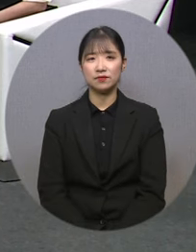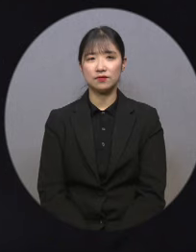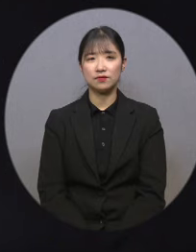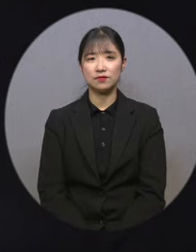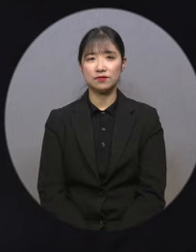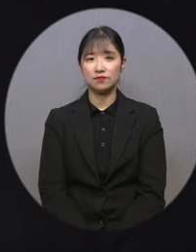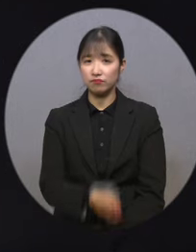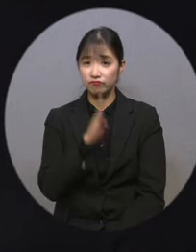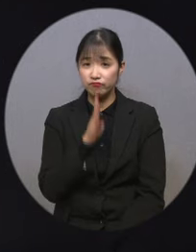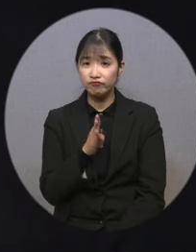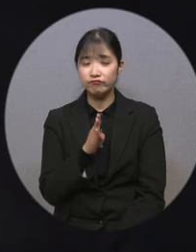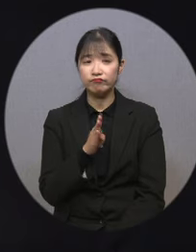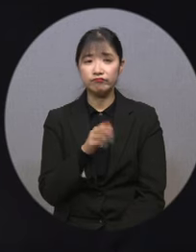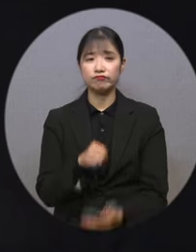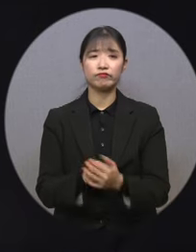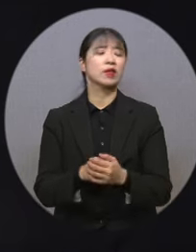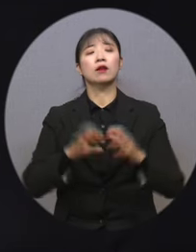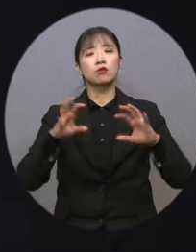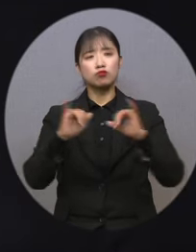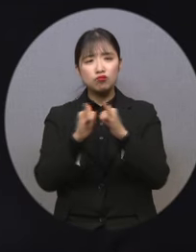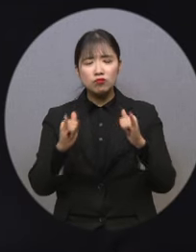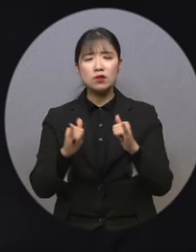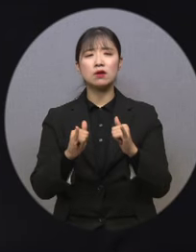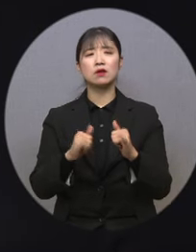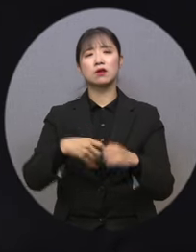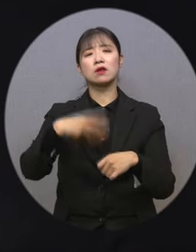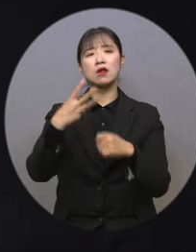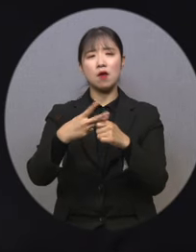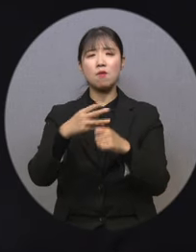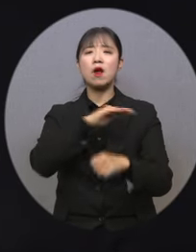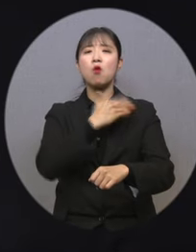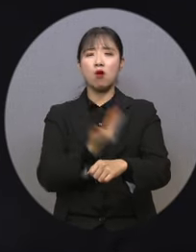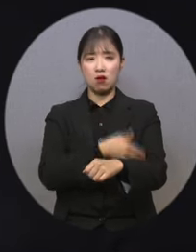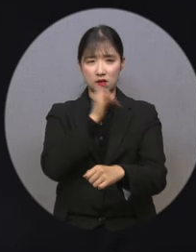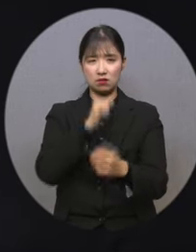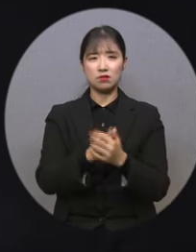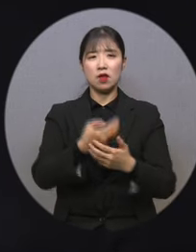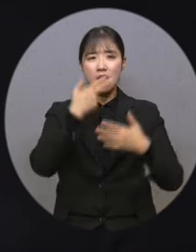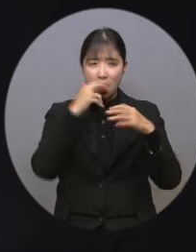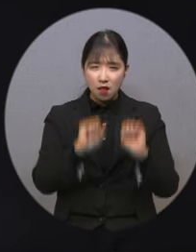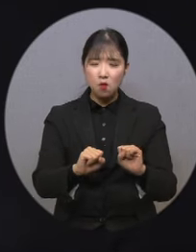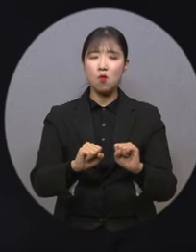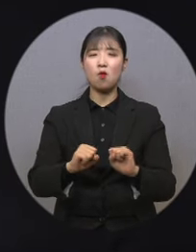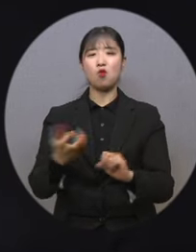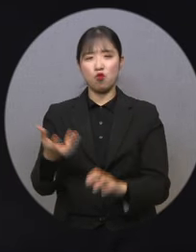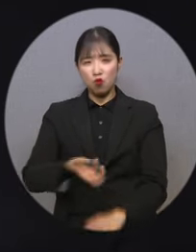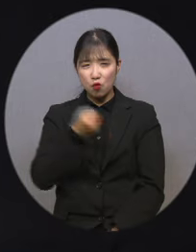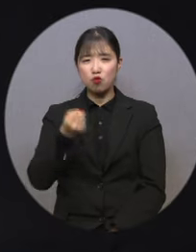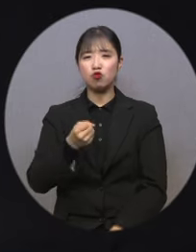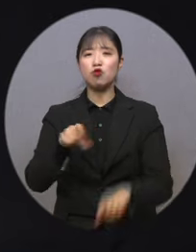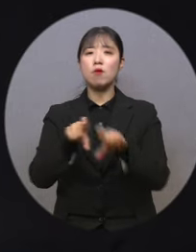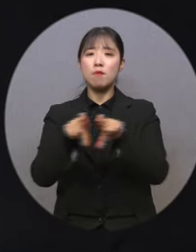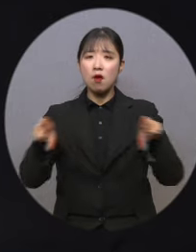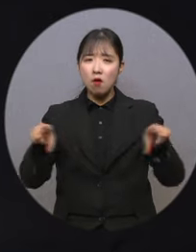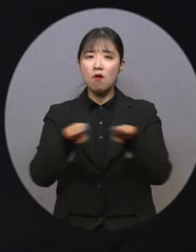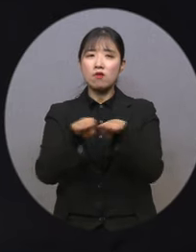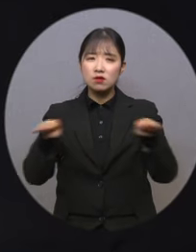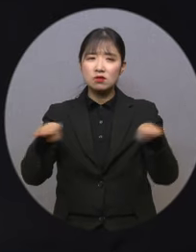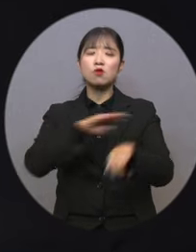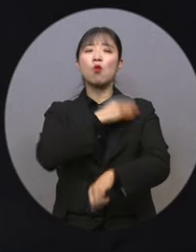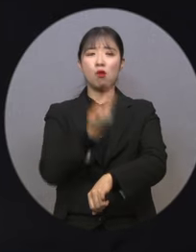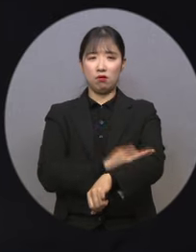에? 국민의 3대 권리가 있어요. 생존권, 소유권, 평등권. 여기에 평등권도 위배한